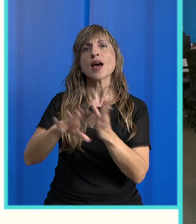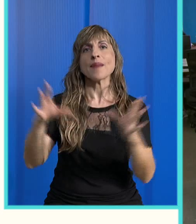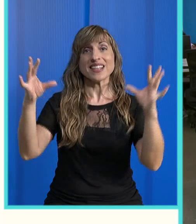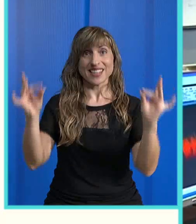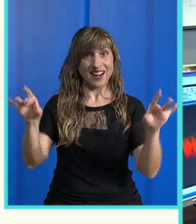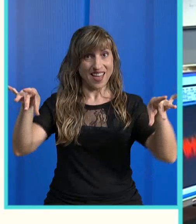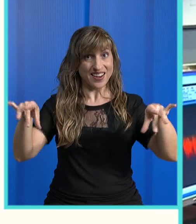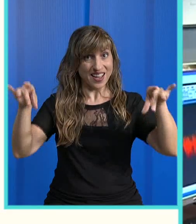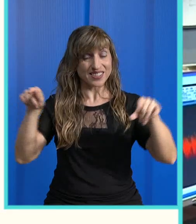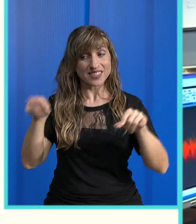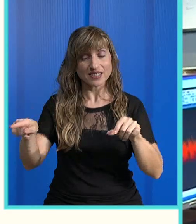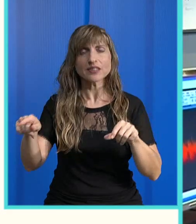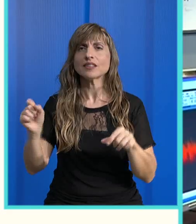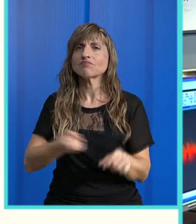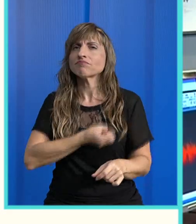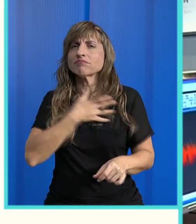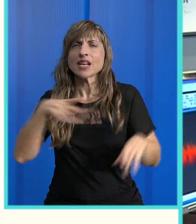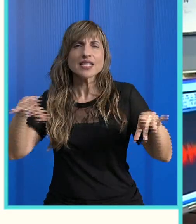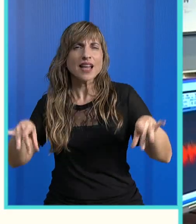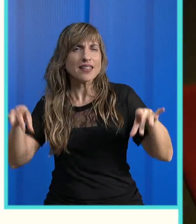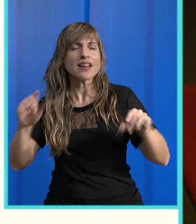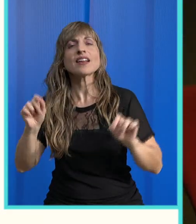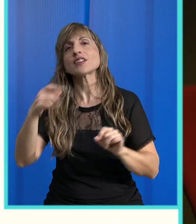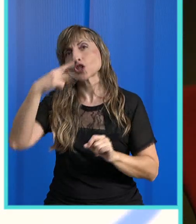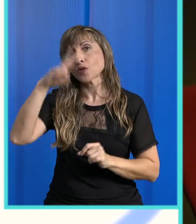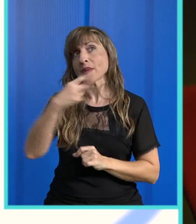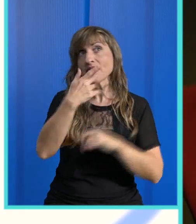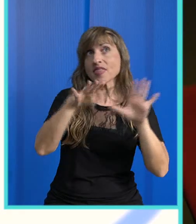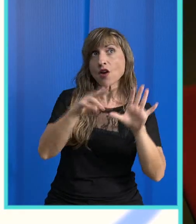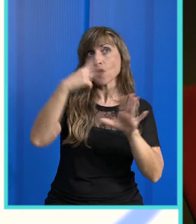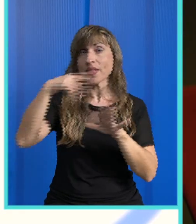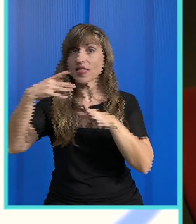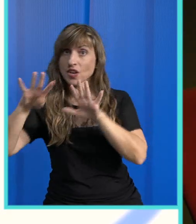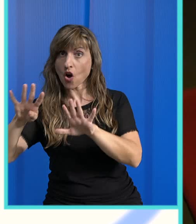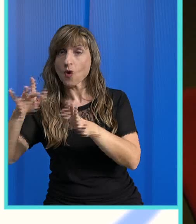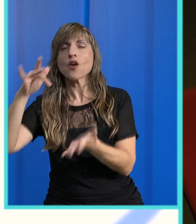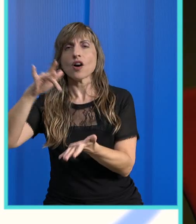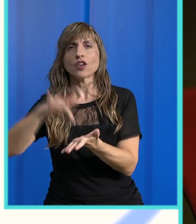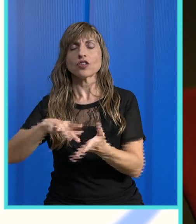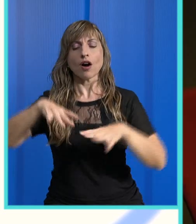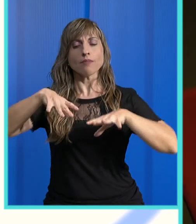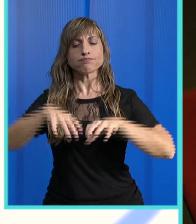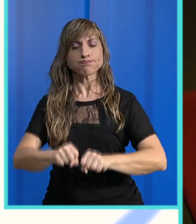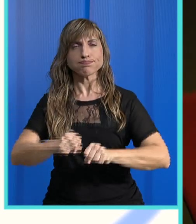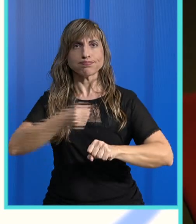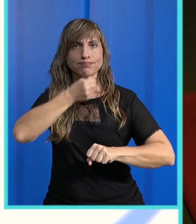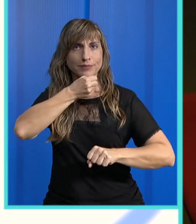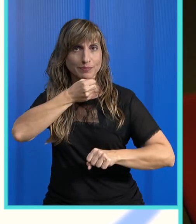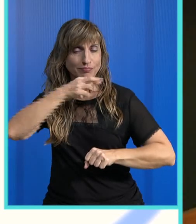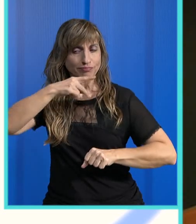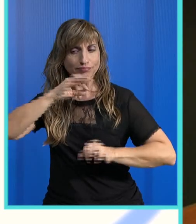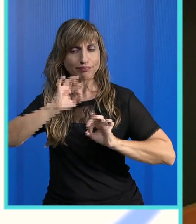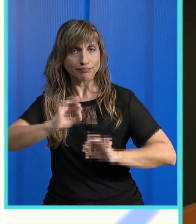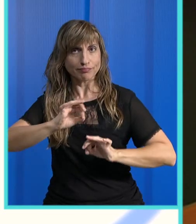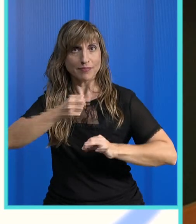Copla Apassionat de la sardana entre el 2010 i el 2019 Santos va aprendre el relleu d'aquesta secció de l'emissora que prèviament